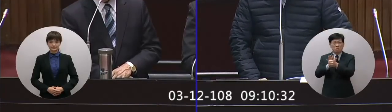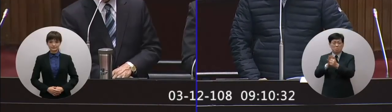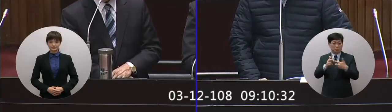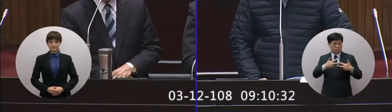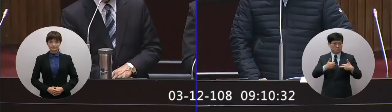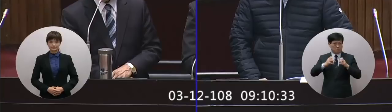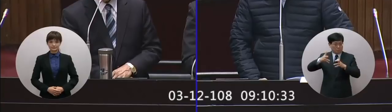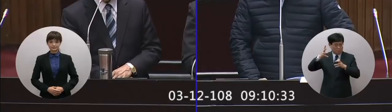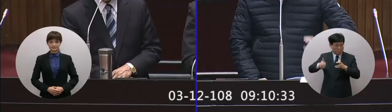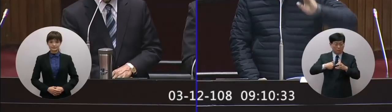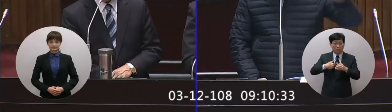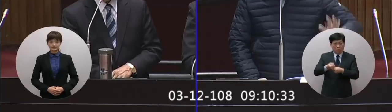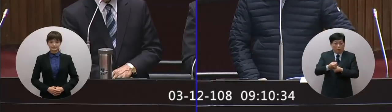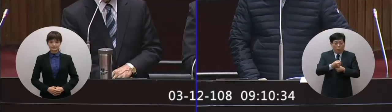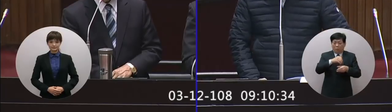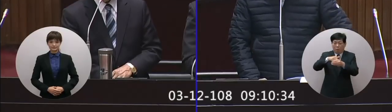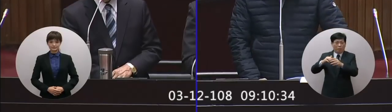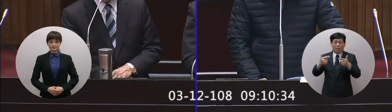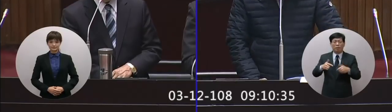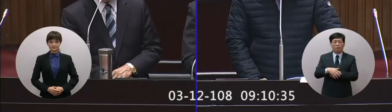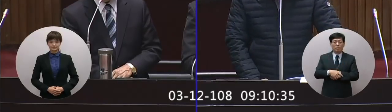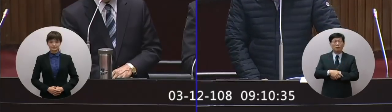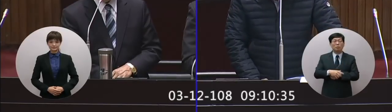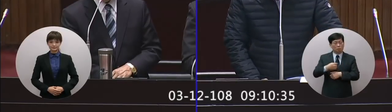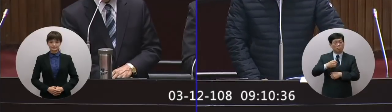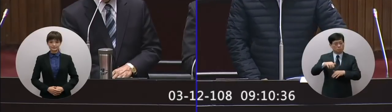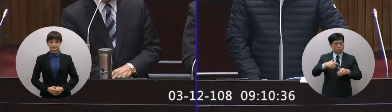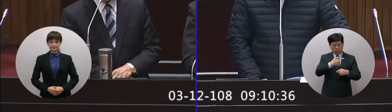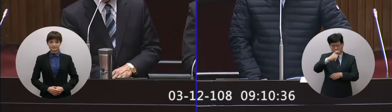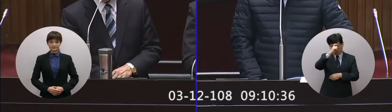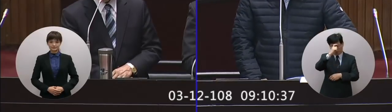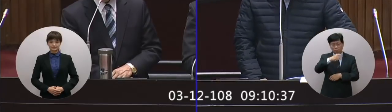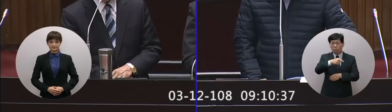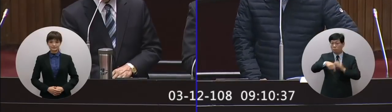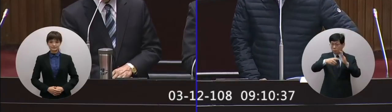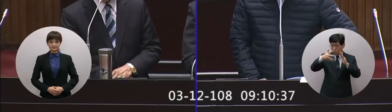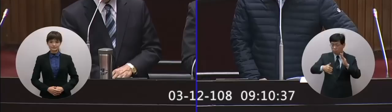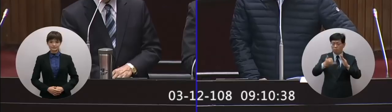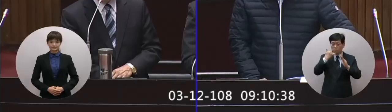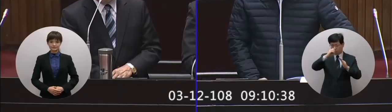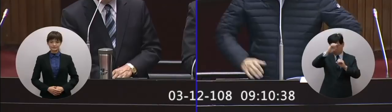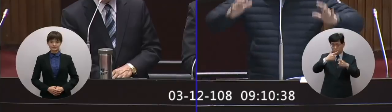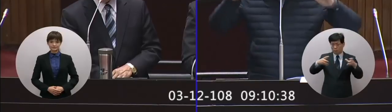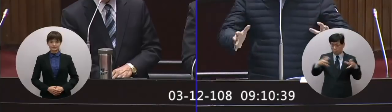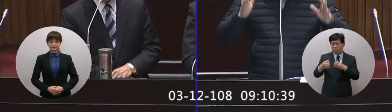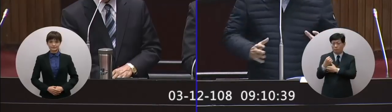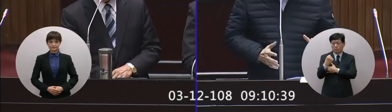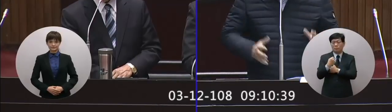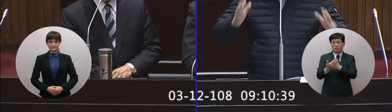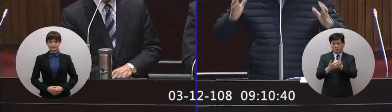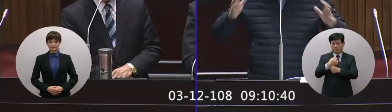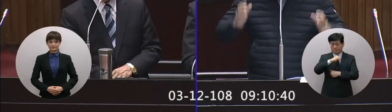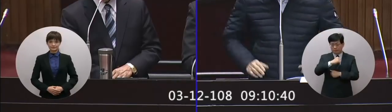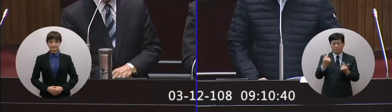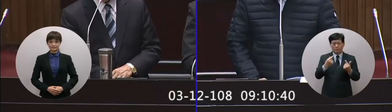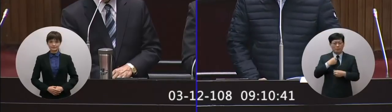文来拼选票来浮选，我倒非常期盼院长朝野一起来努力，把台湾